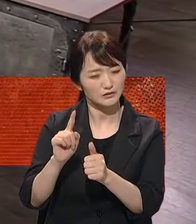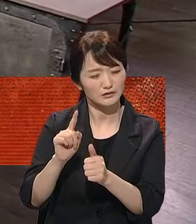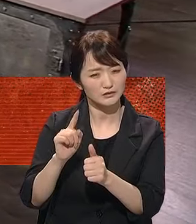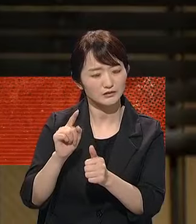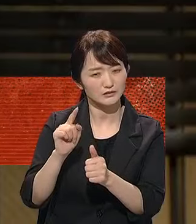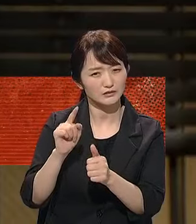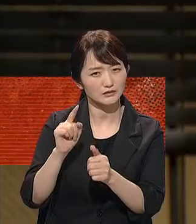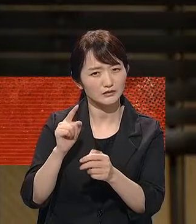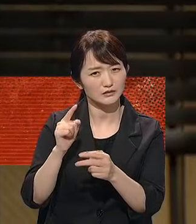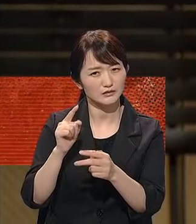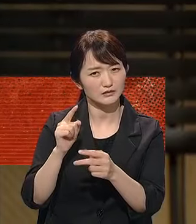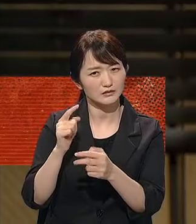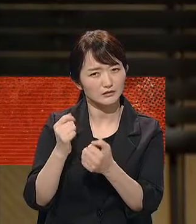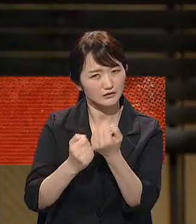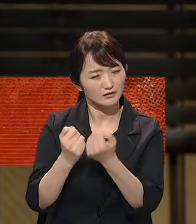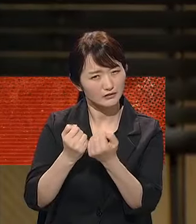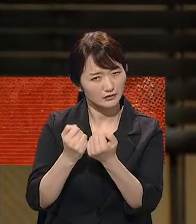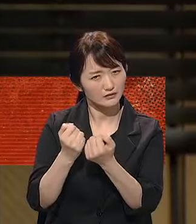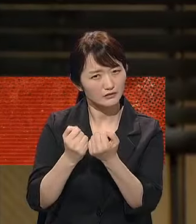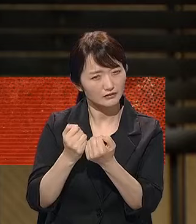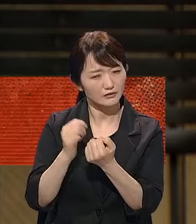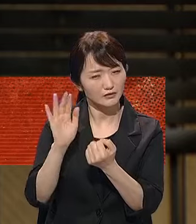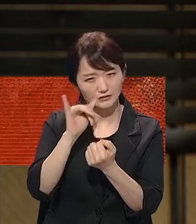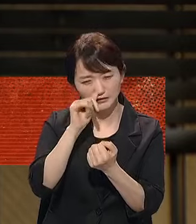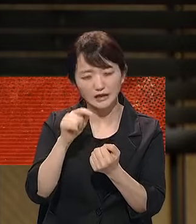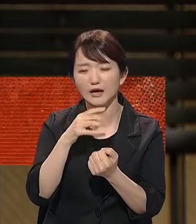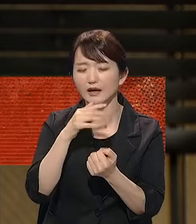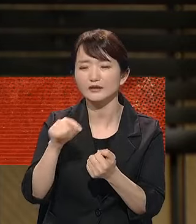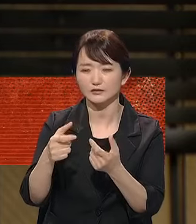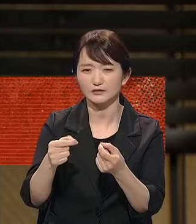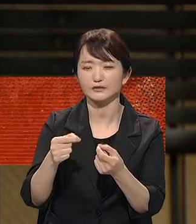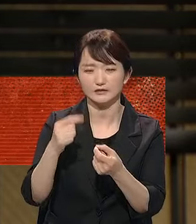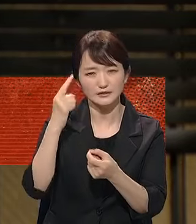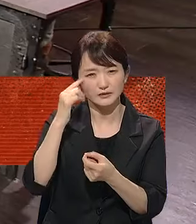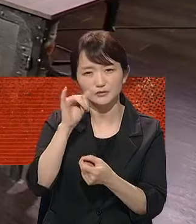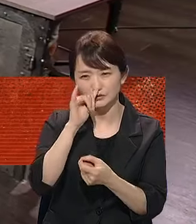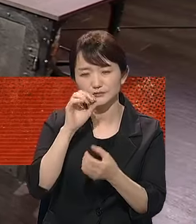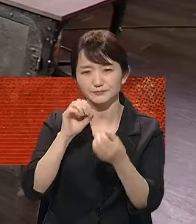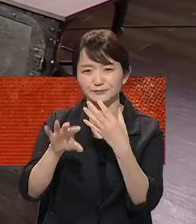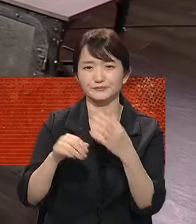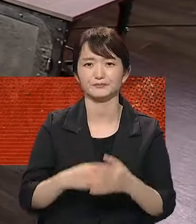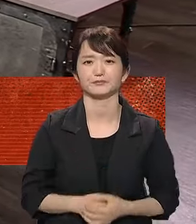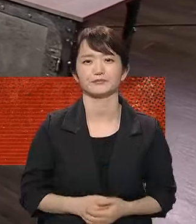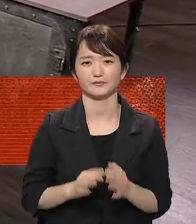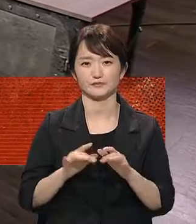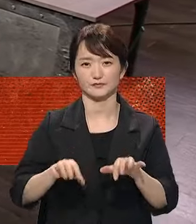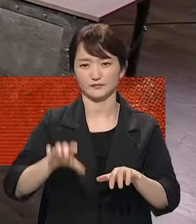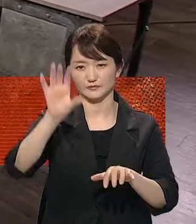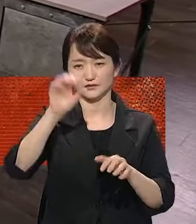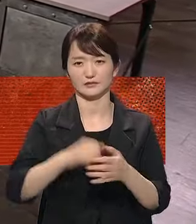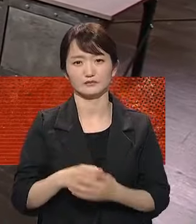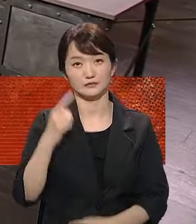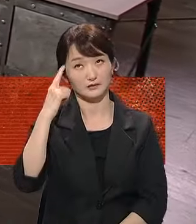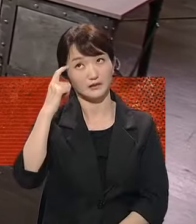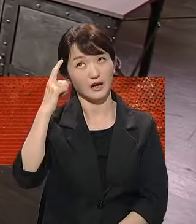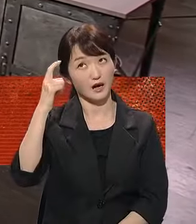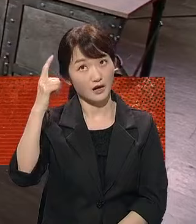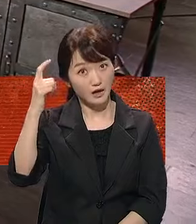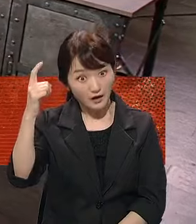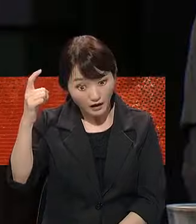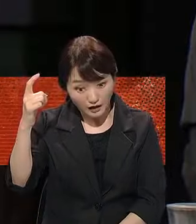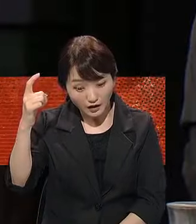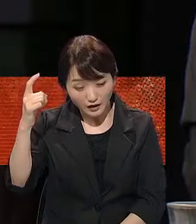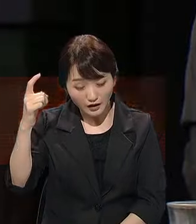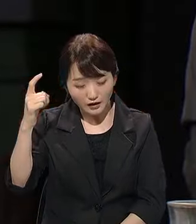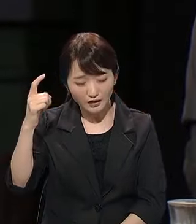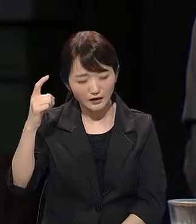설득당한 것까진 아니고 아 이렇게 생각할 수도 있구나 아 진짜 자 우리 가족 여러분들은 뭐라고 하시나요네 푸딩 님은 상상의 나래를 피기 시작하면 한도